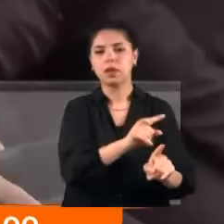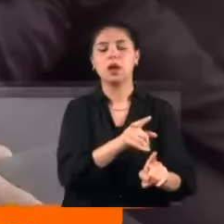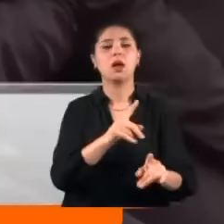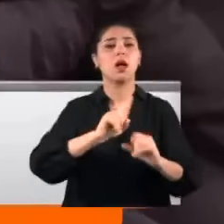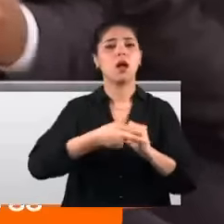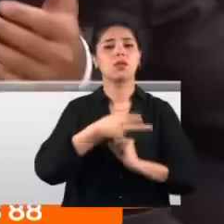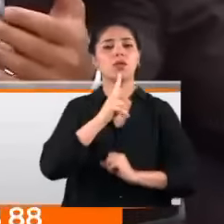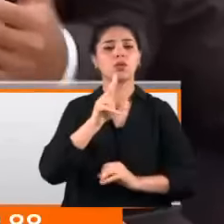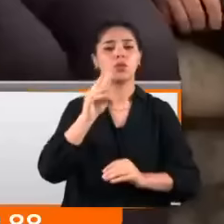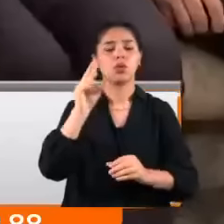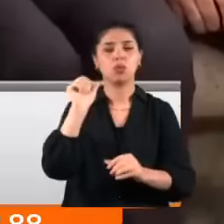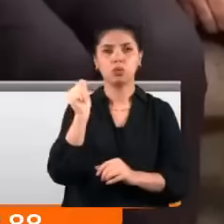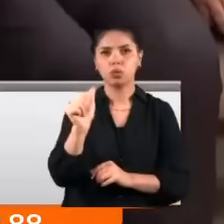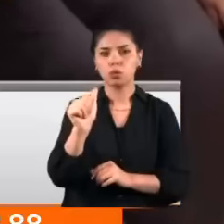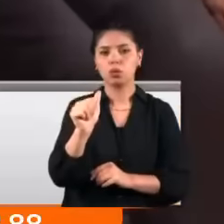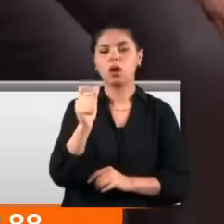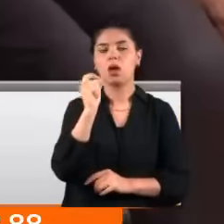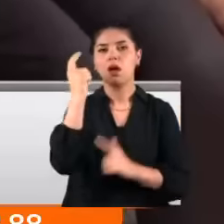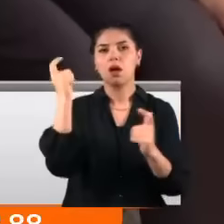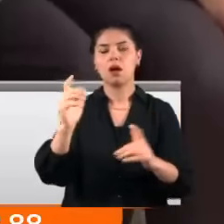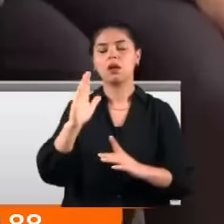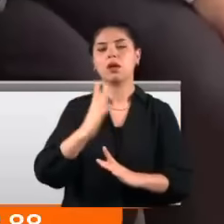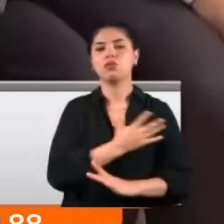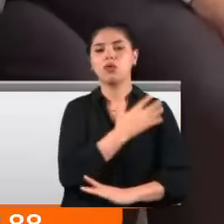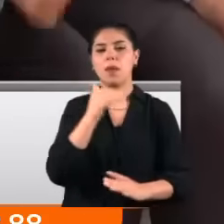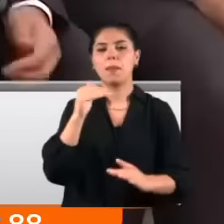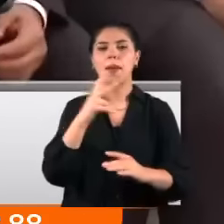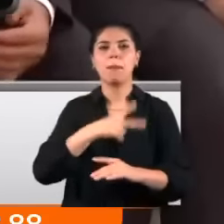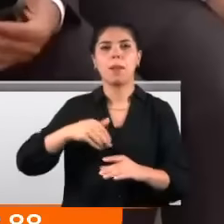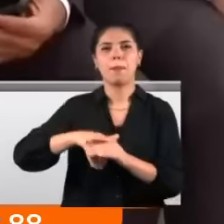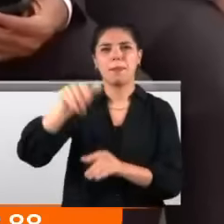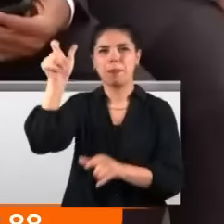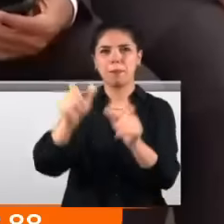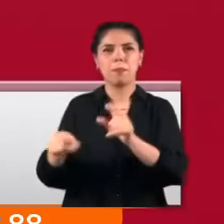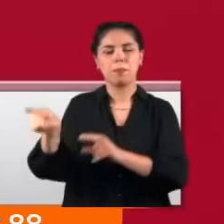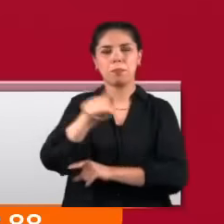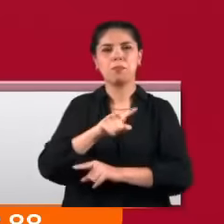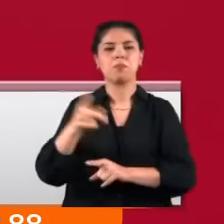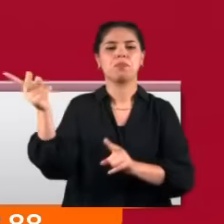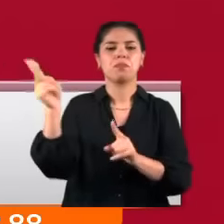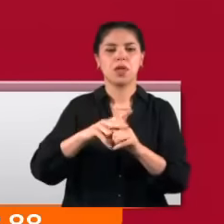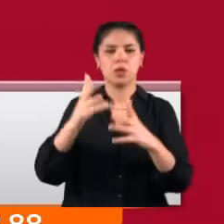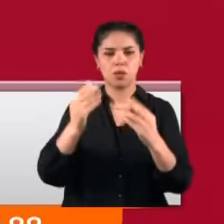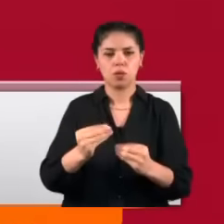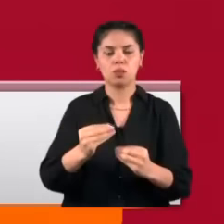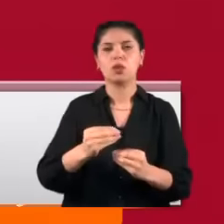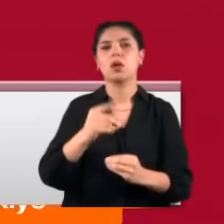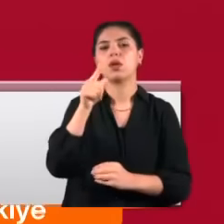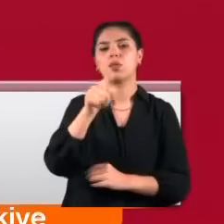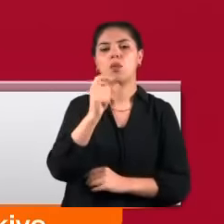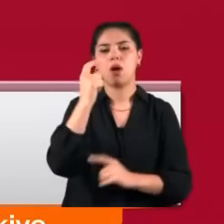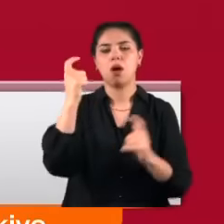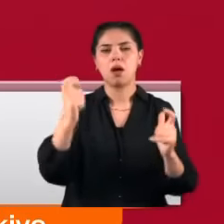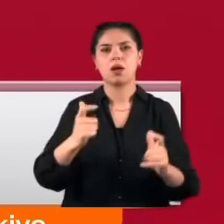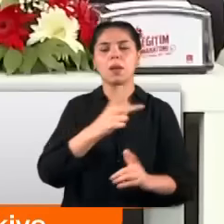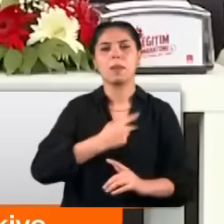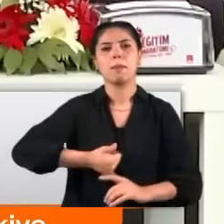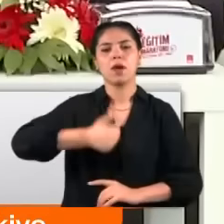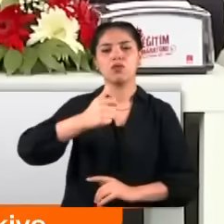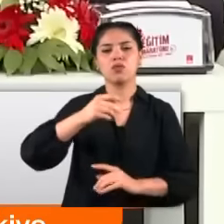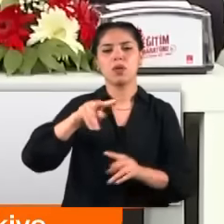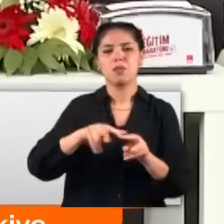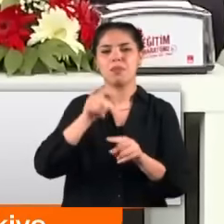Ankara'da CHP'li belediye başkanları bir araya geldi. Kürsüye ev sahibi ABB Başkanı Mansur Yavaş çıktı. İmamoğlu